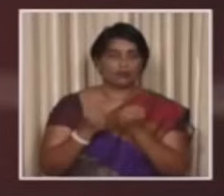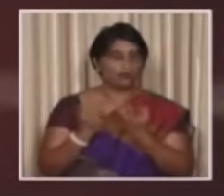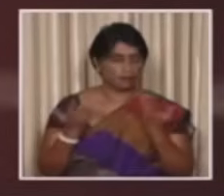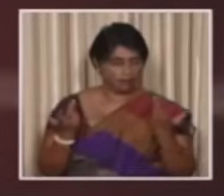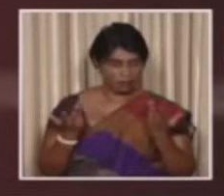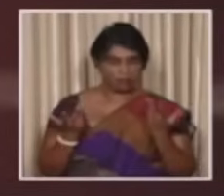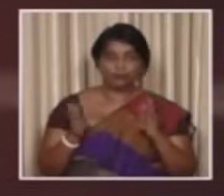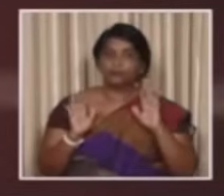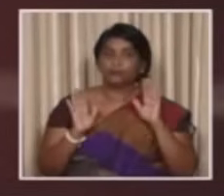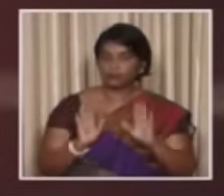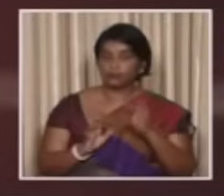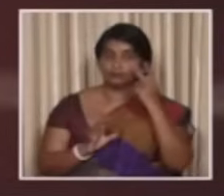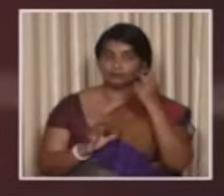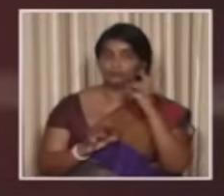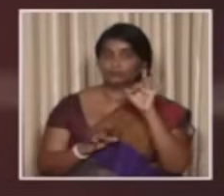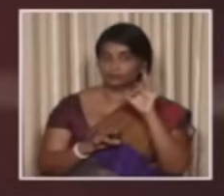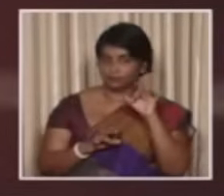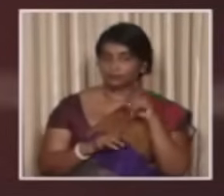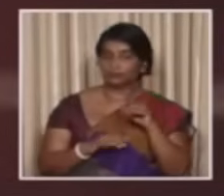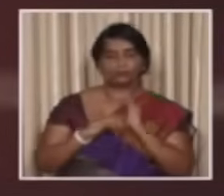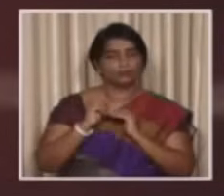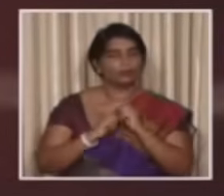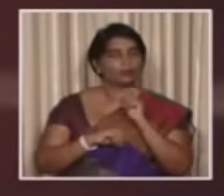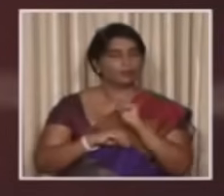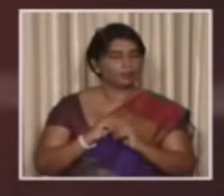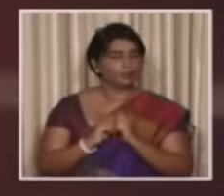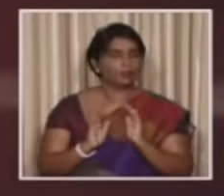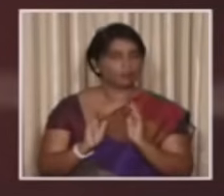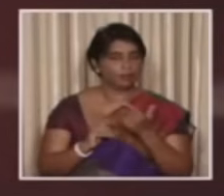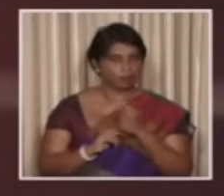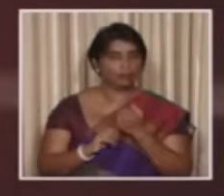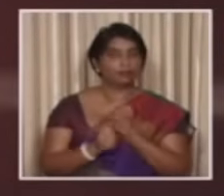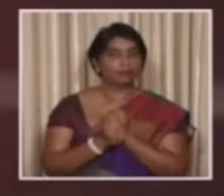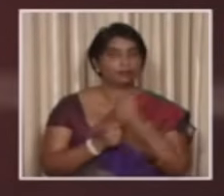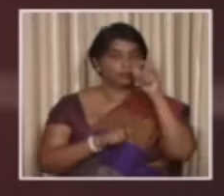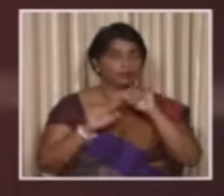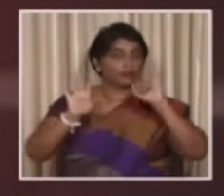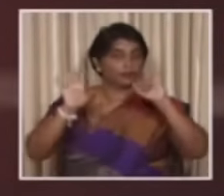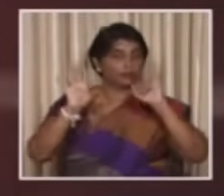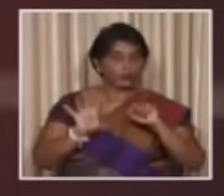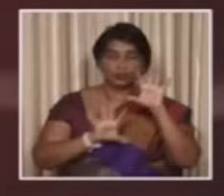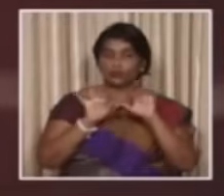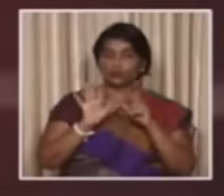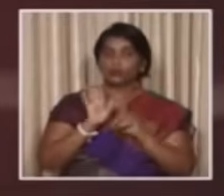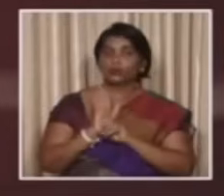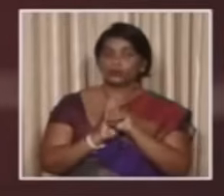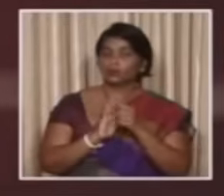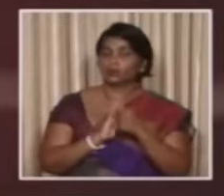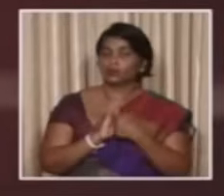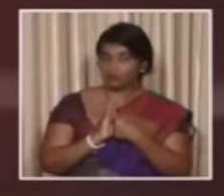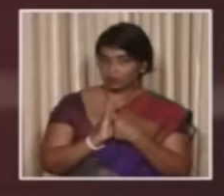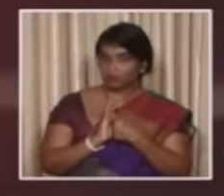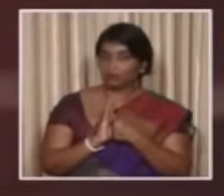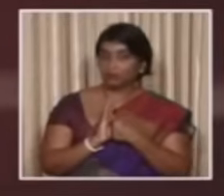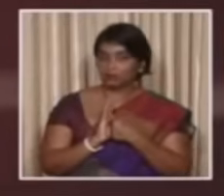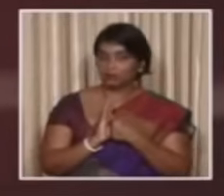ගියා. හැබැයි අපි 2015 ක්‍රමවේදයක් ආරම්භ කරා. පොලිස් නිලධාරීන් 6000ක් තෝරගෙන උතුරු නැගෙනහිර